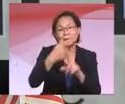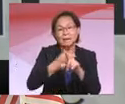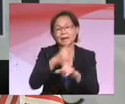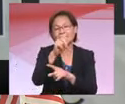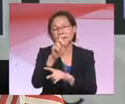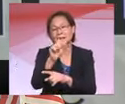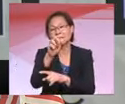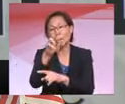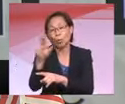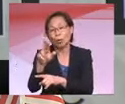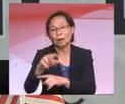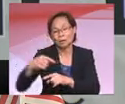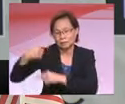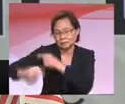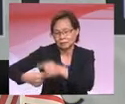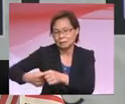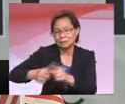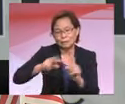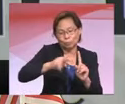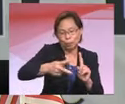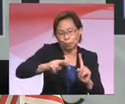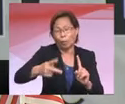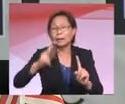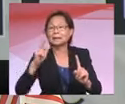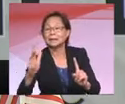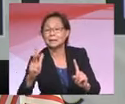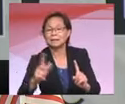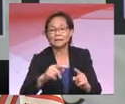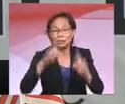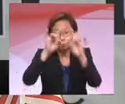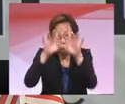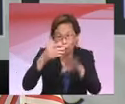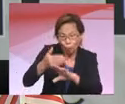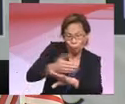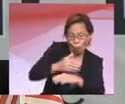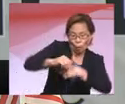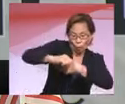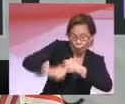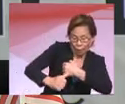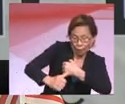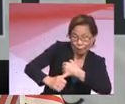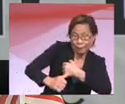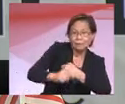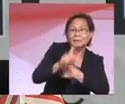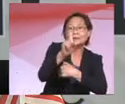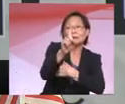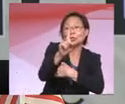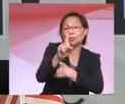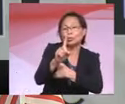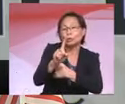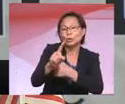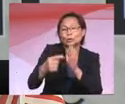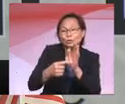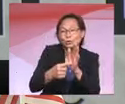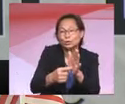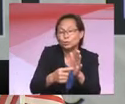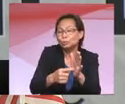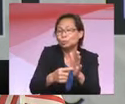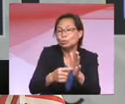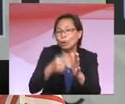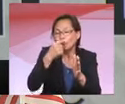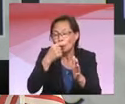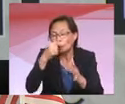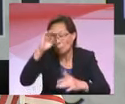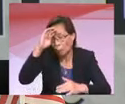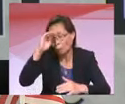Tawar iaitu generasi ketiga, 1 kes saringan sebelum pembedahan dan 1 kes saringan bergejala di Kedah.